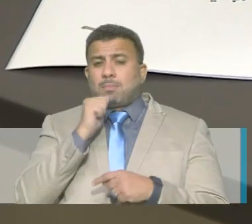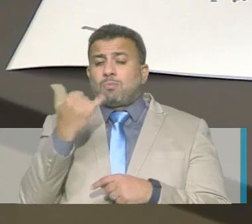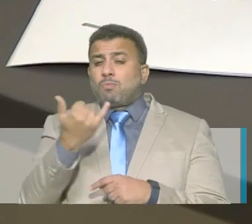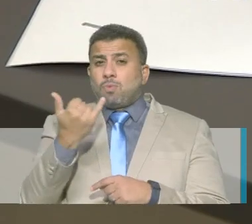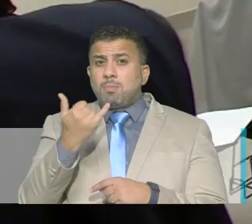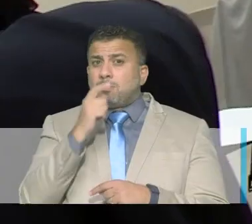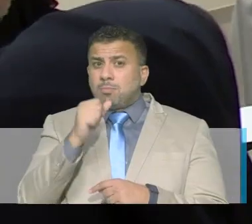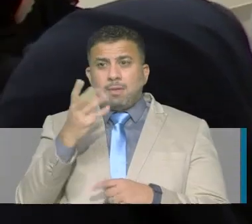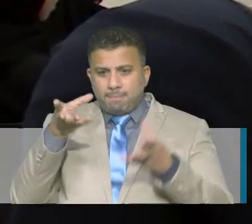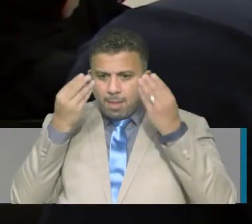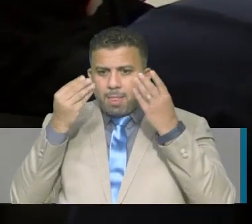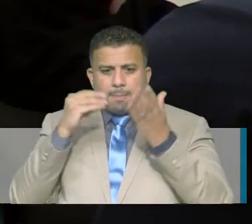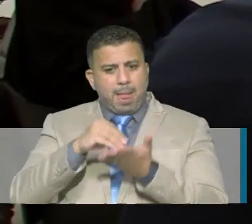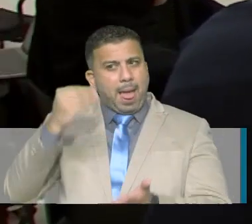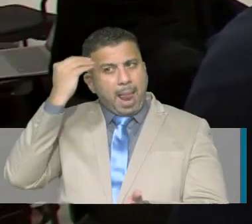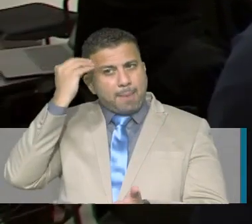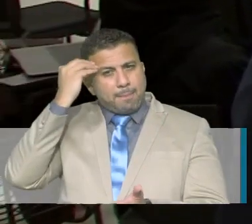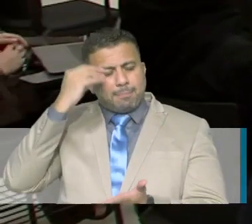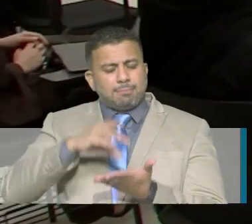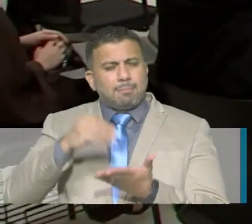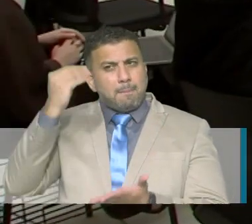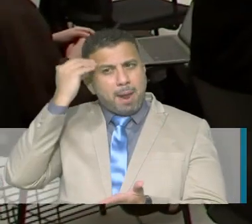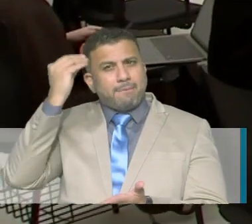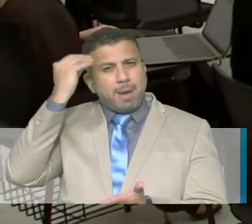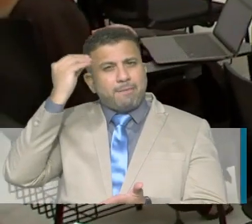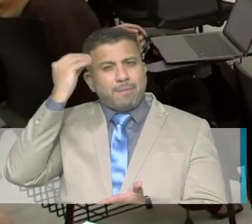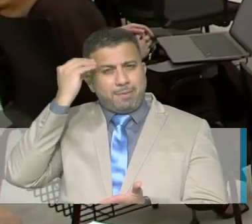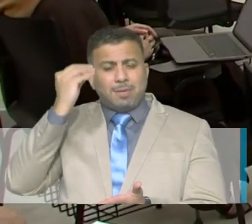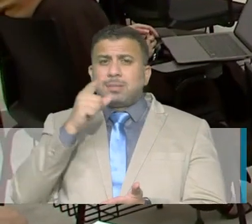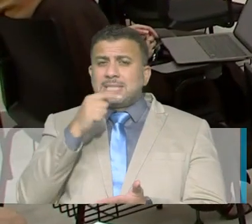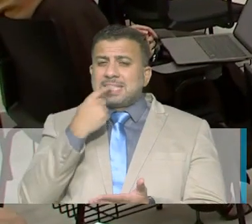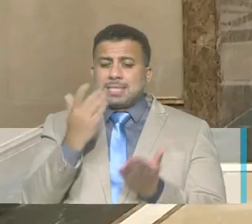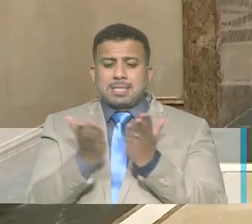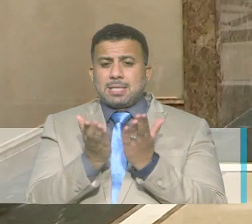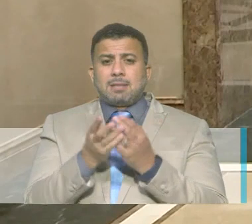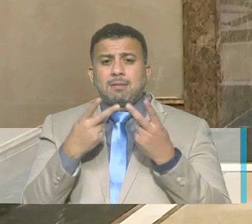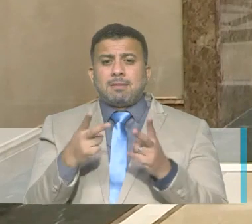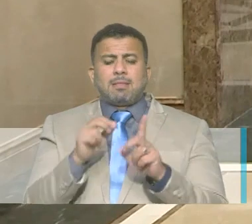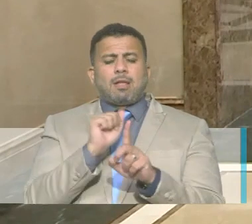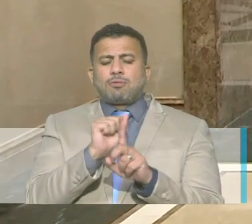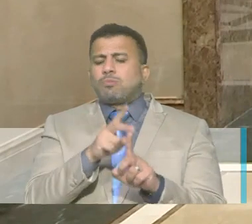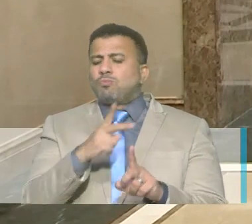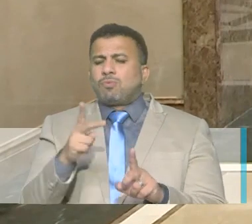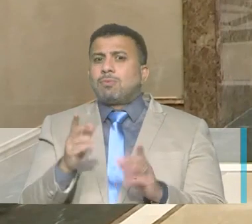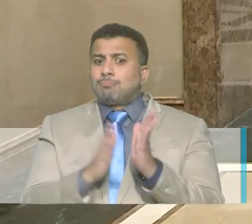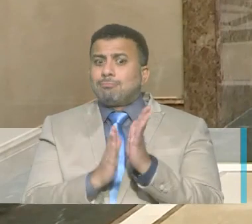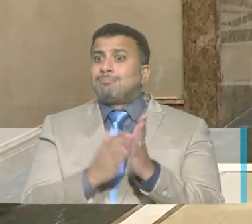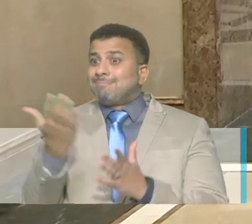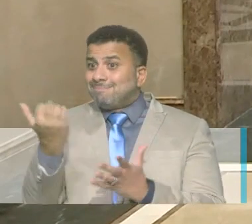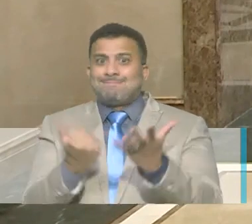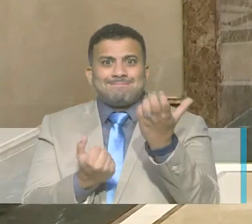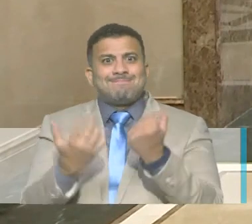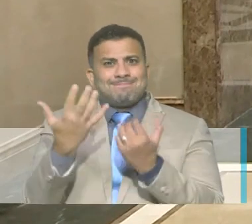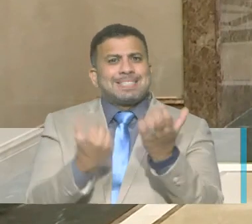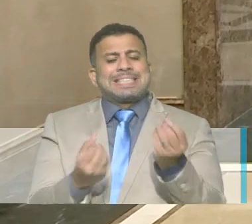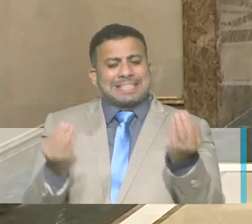الإنسان المتسلح بالعلم والمعرفة. عام دراسي جديد وتخصصات مختلفة شجعت على استقطاب المزيد